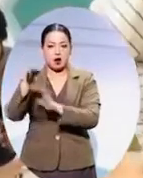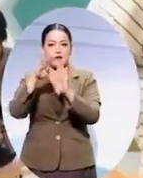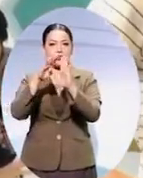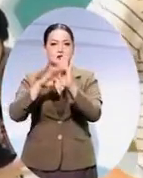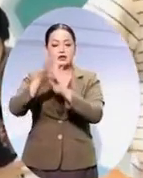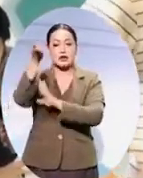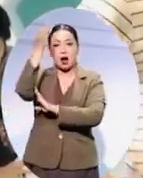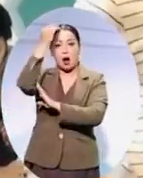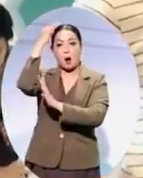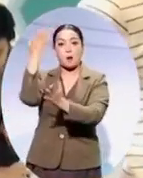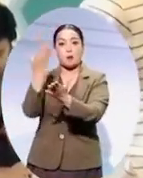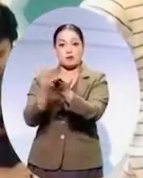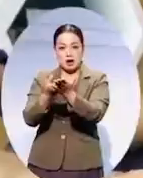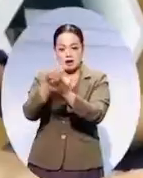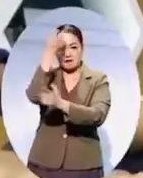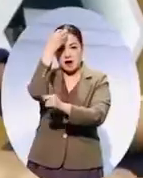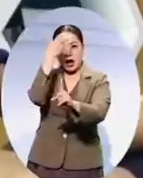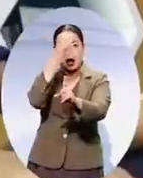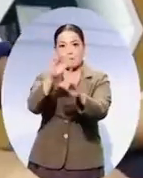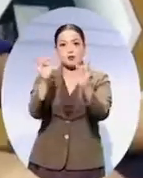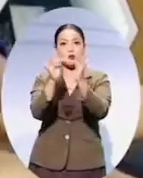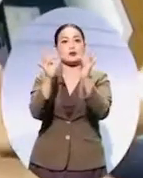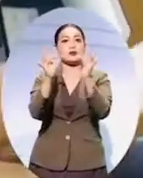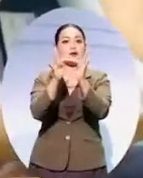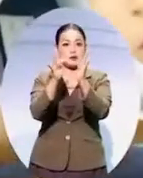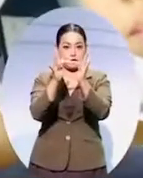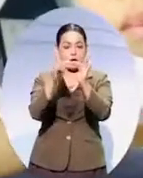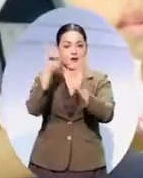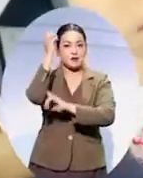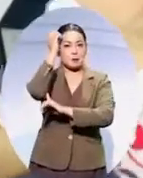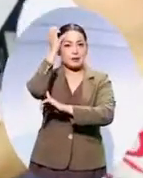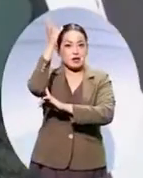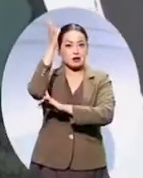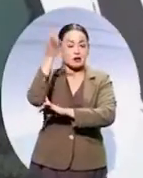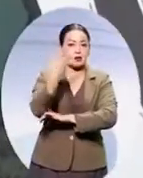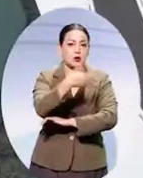tiến bộ khoa học công nghệ trên thế giới, tạo hành trang kiến thức đầy đủ, bước đệm